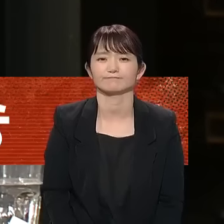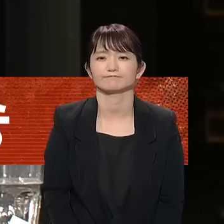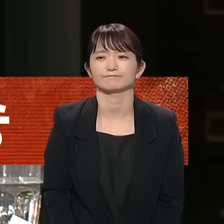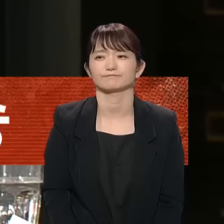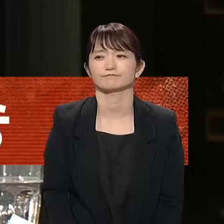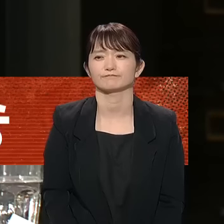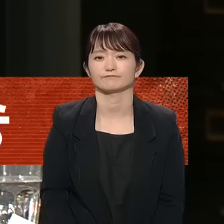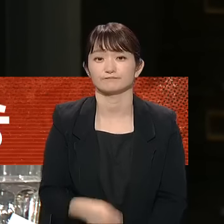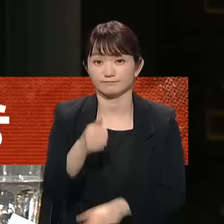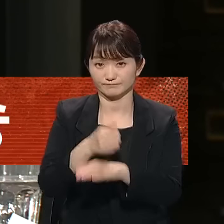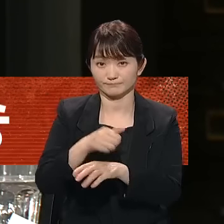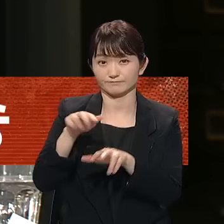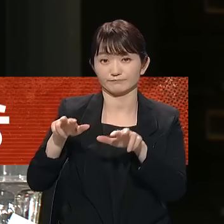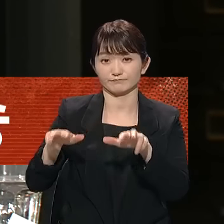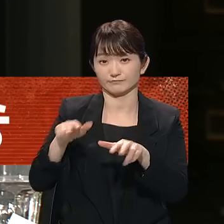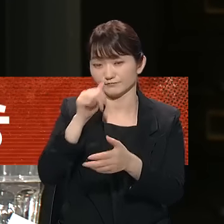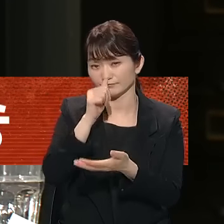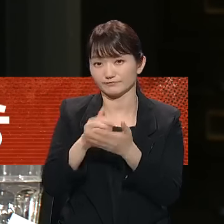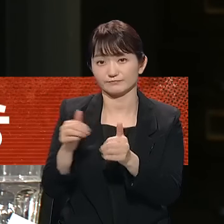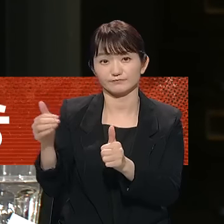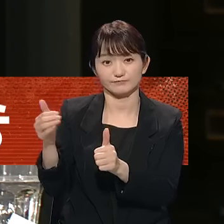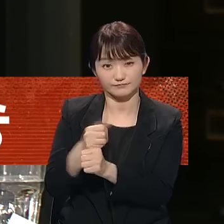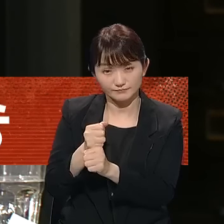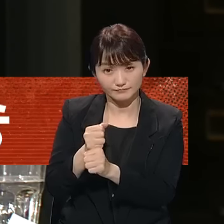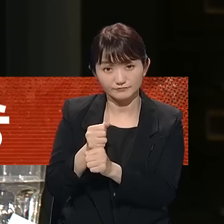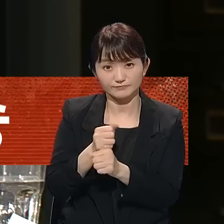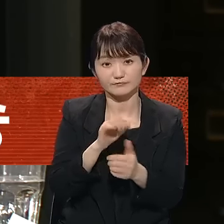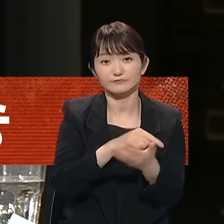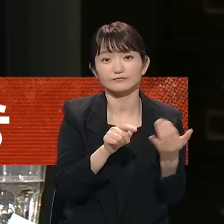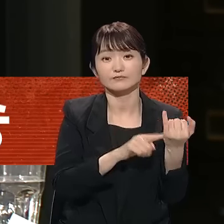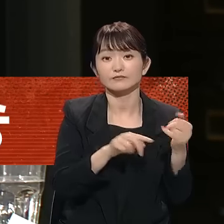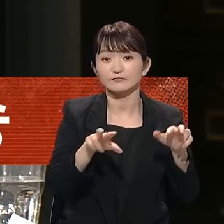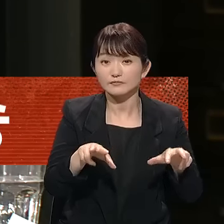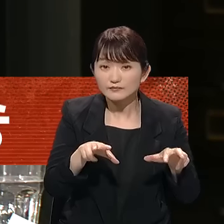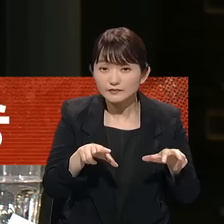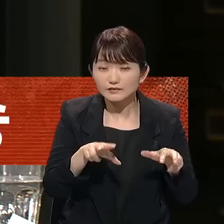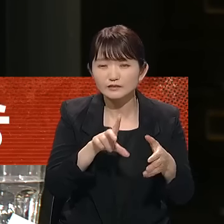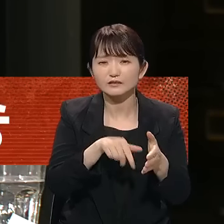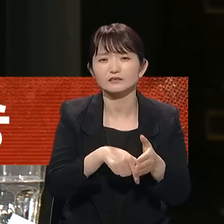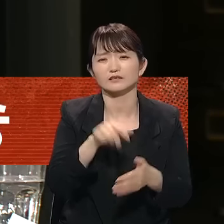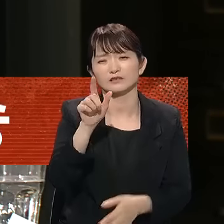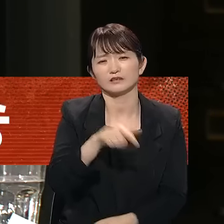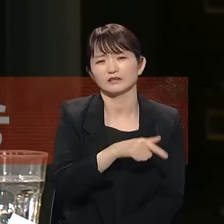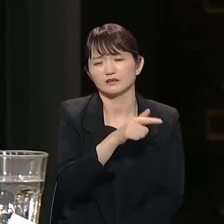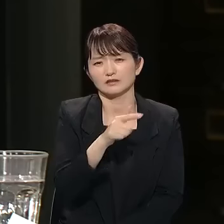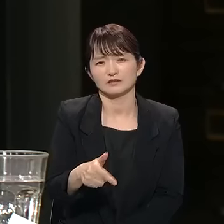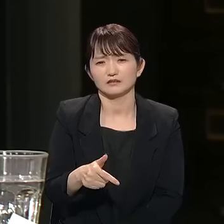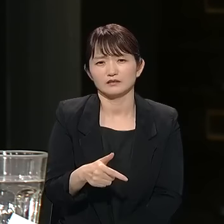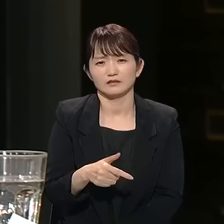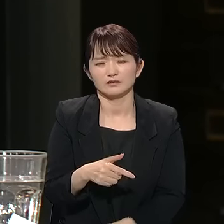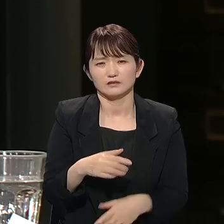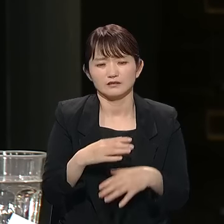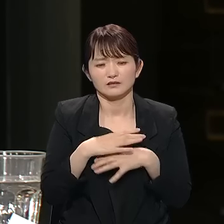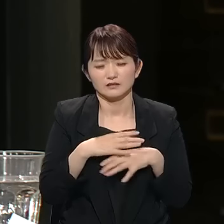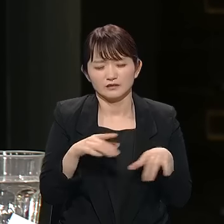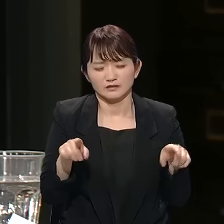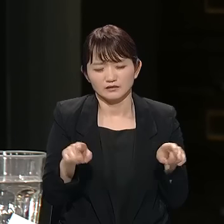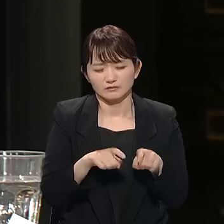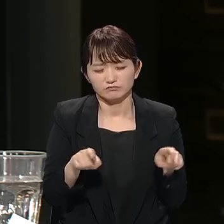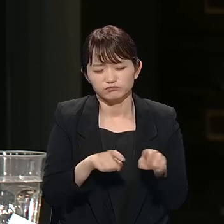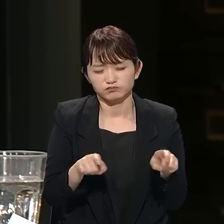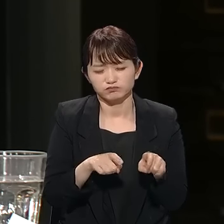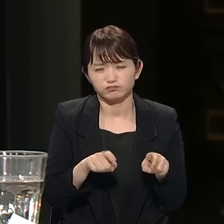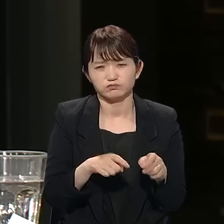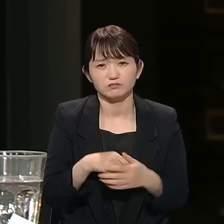결국 현행범으로 체포는 됐습니다. 그런데 피해자는 지금 이 시간까지도 하루하루가 정말 살 얼음판 같다고 합니다.